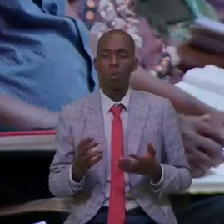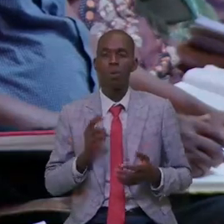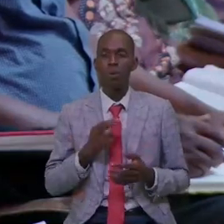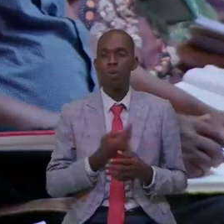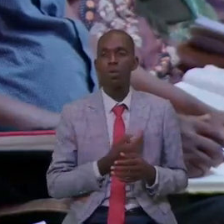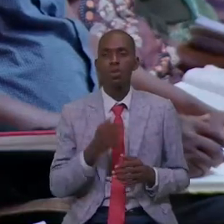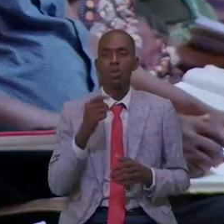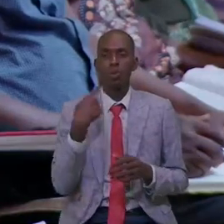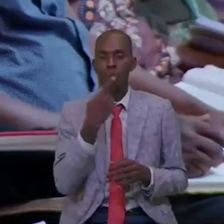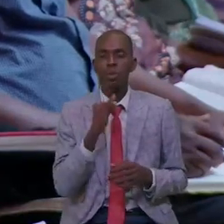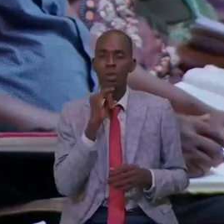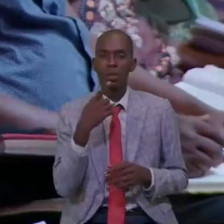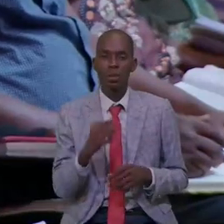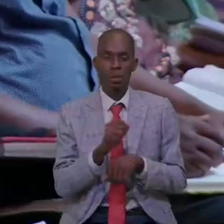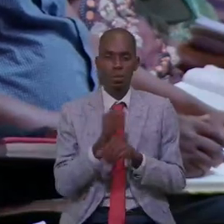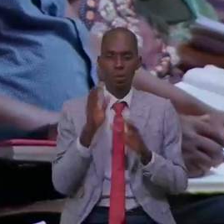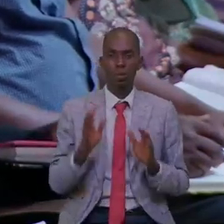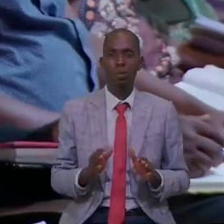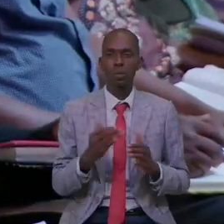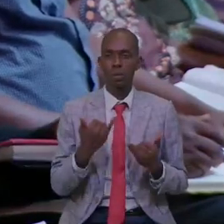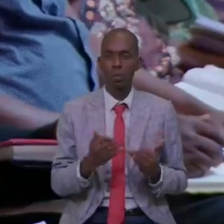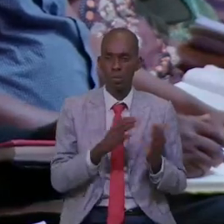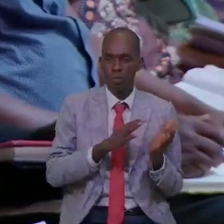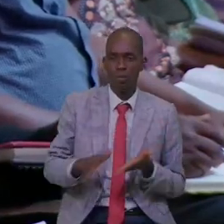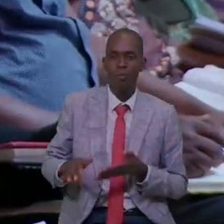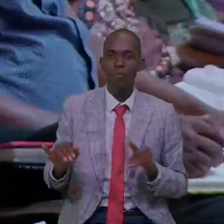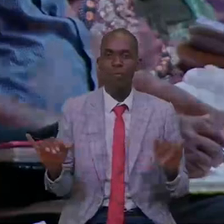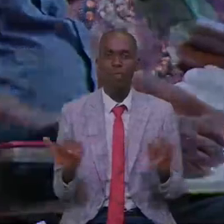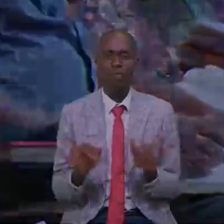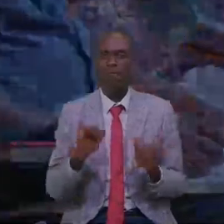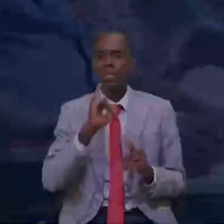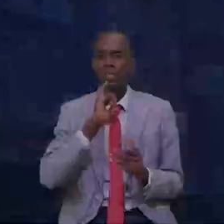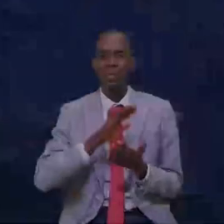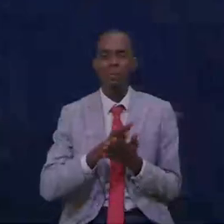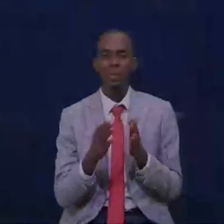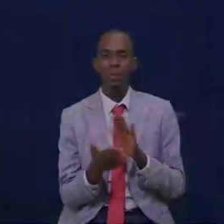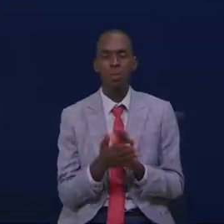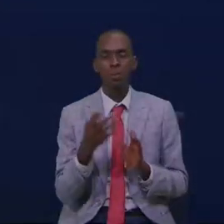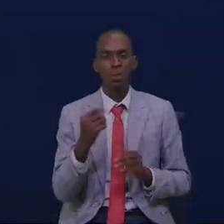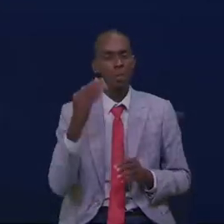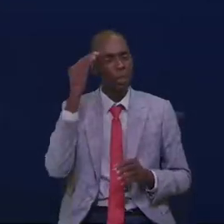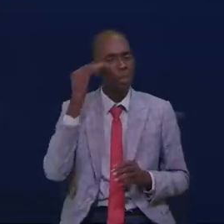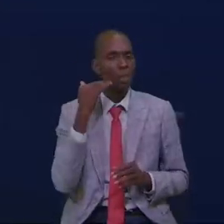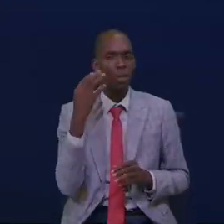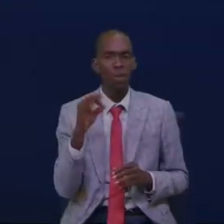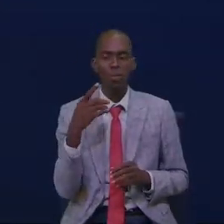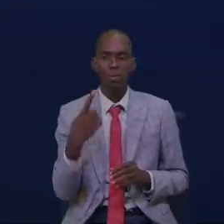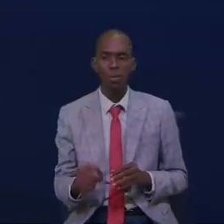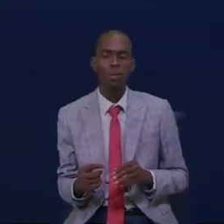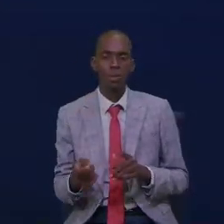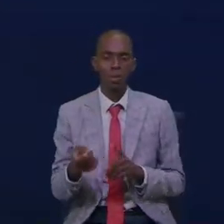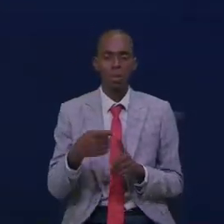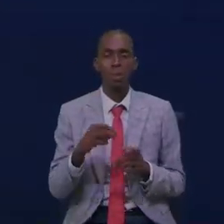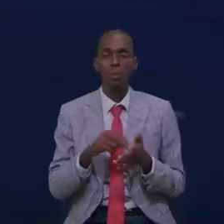La pierre qu'ont rejeté les bâtisseurs est devenue... Oui, la pierre est devenue la principale de